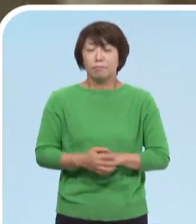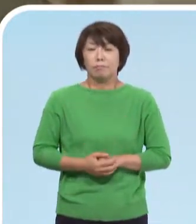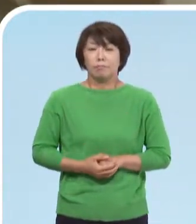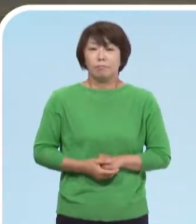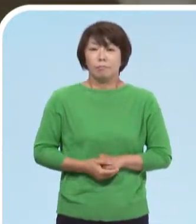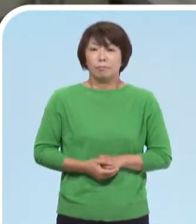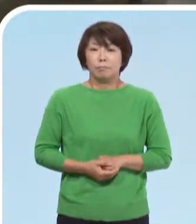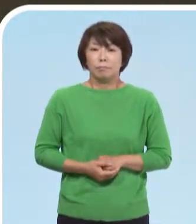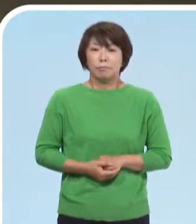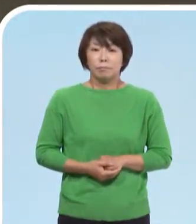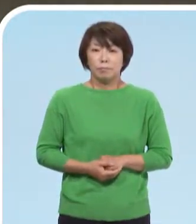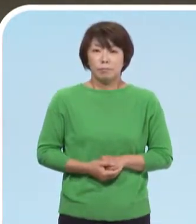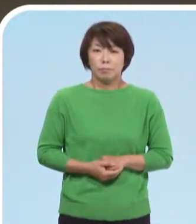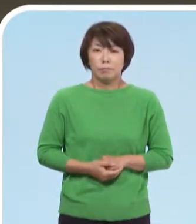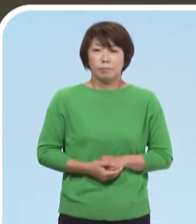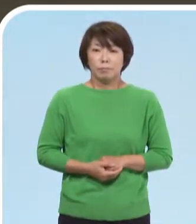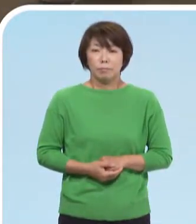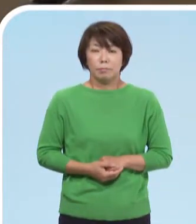って。